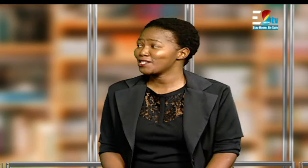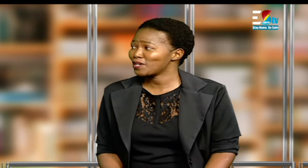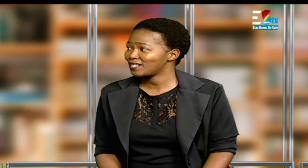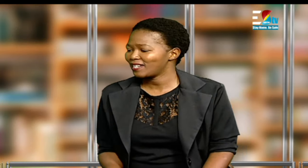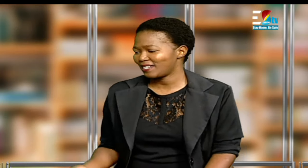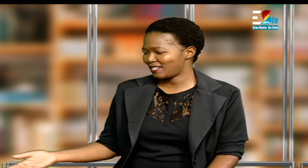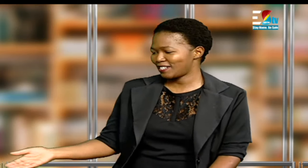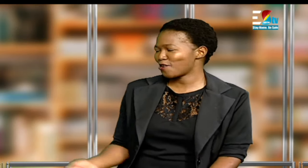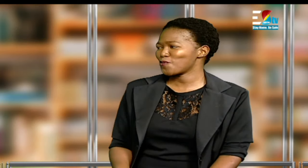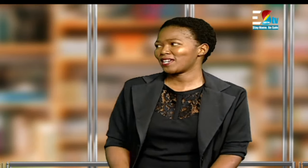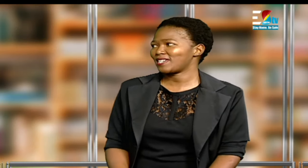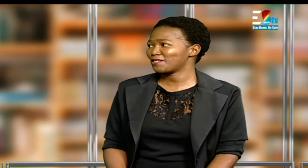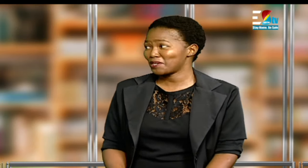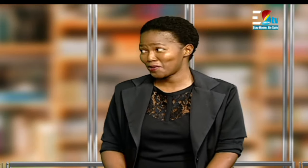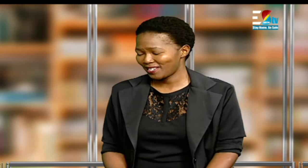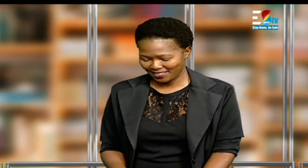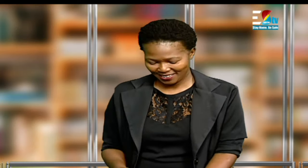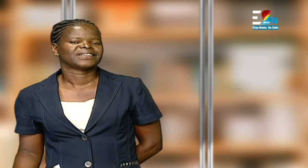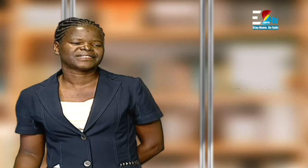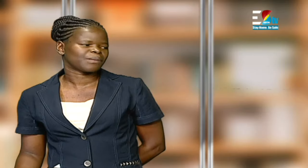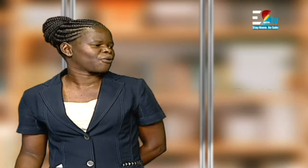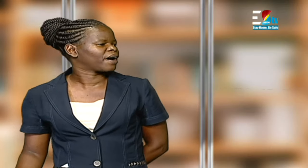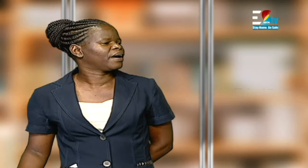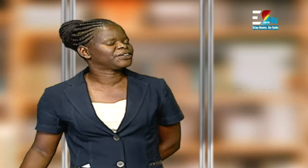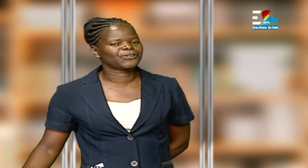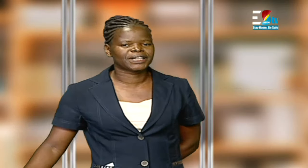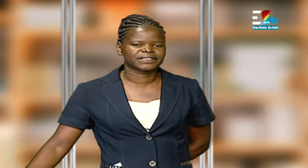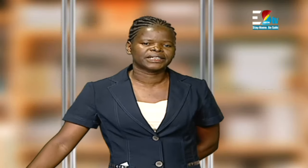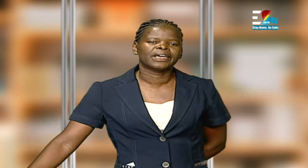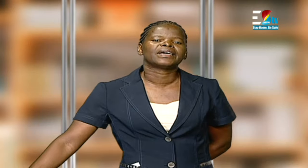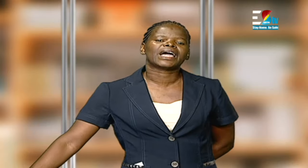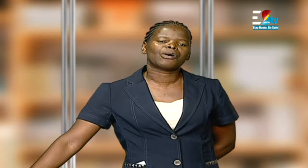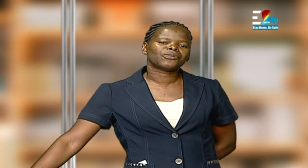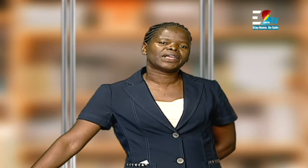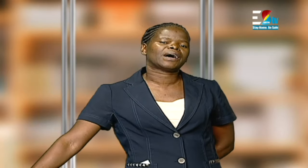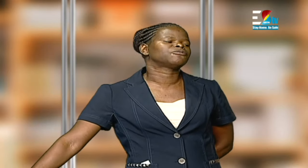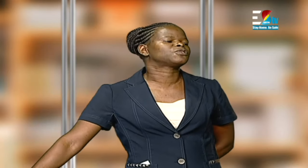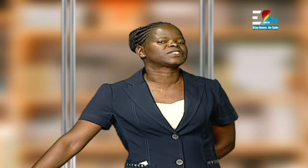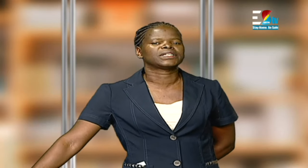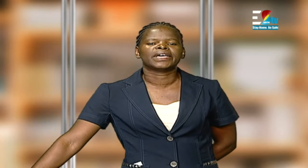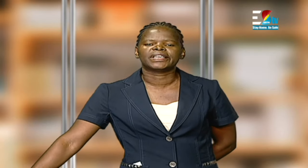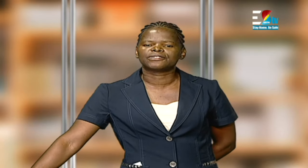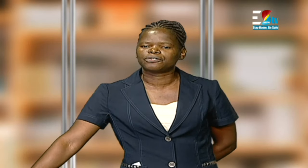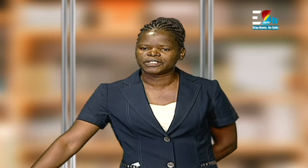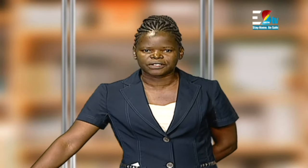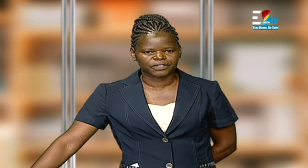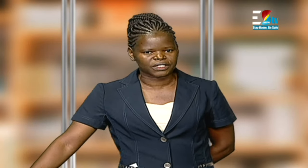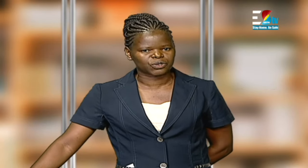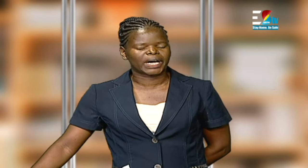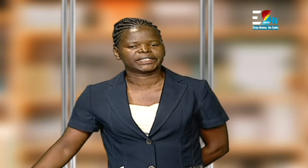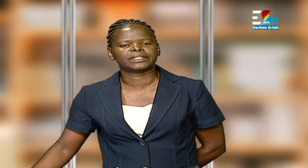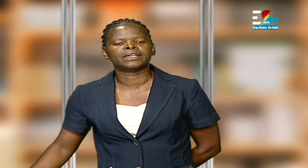asingene esentweni ngishaya kuwe ke Siphiwe. Siyabonga nokwazi. Ngiyakwemukela mfundzi esifundweni